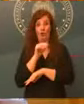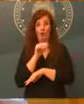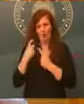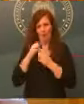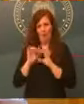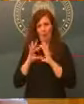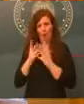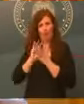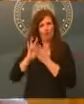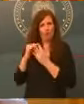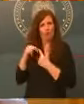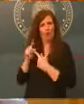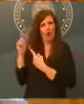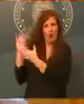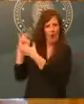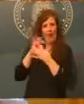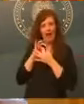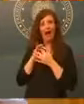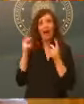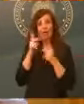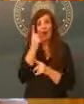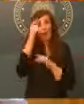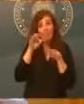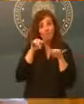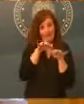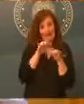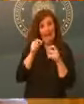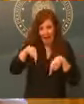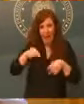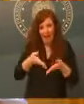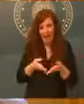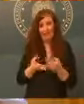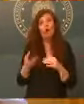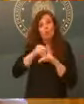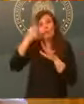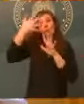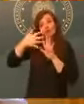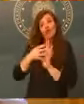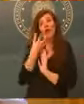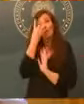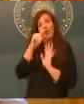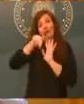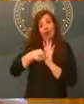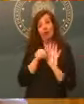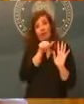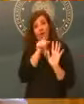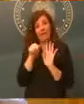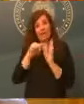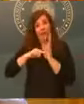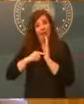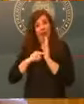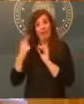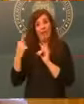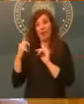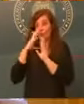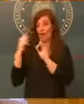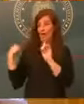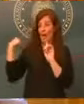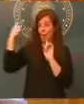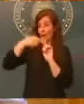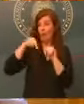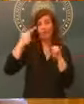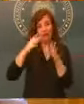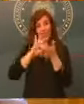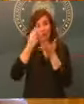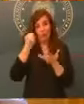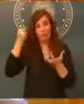pensiamo che oltre a quel miliardo ne abbiamo stanziati 4,6 di miliardi da gennaio fino ad oggi sulla scuola. La scuola non aveva